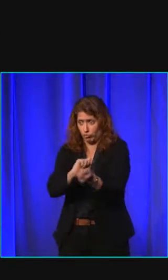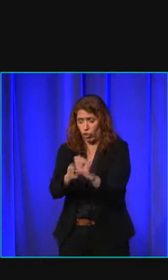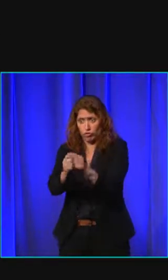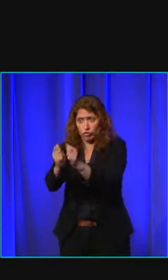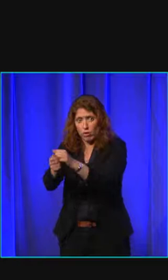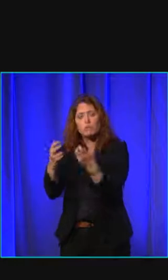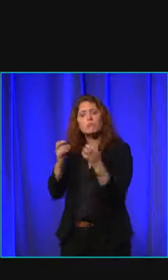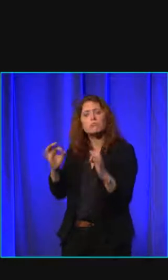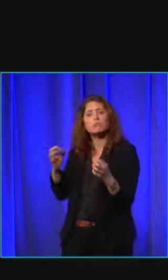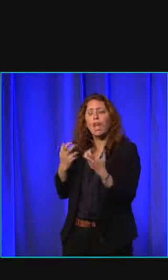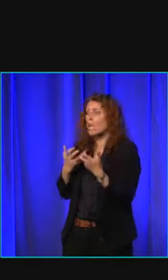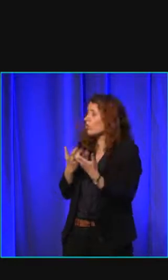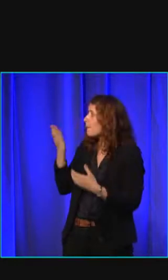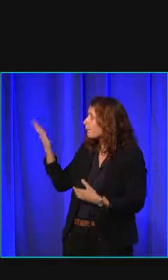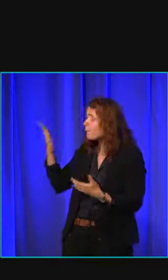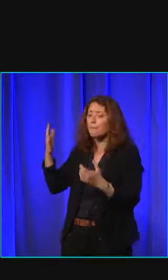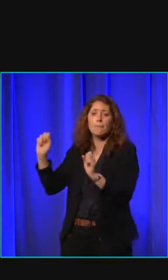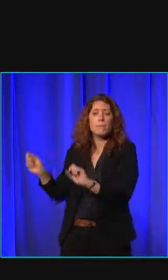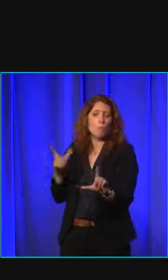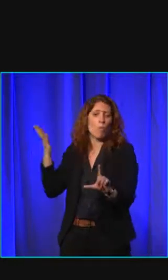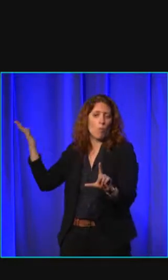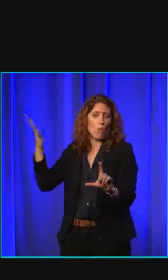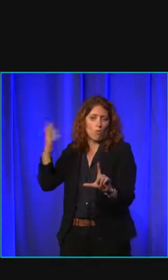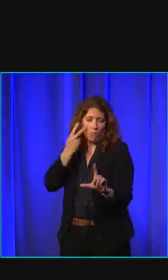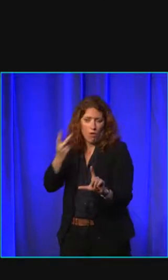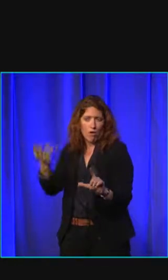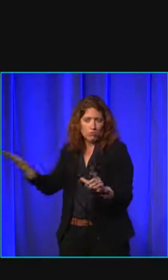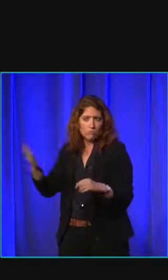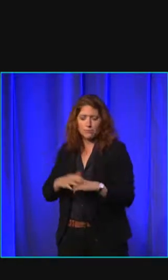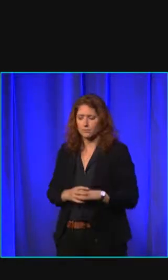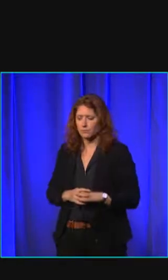là vous pouvez le voir sur cette diapositive.